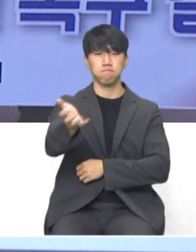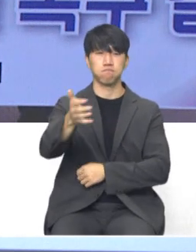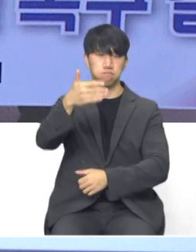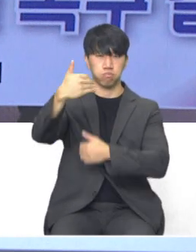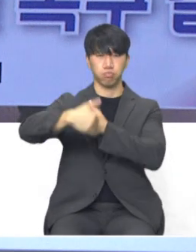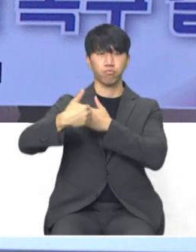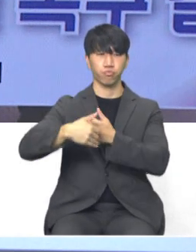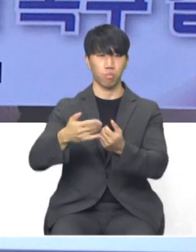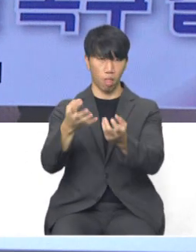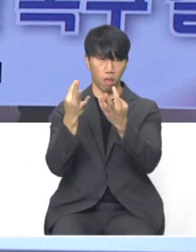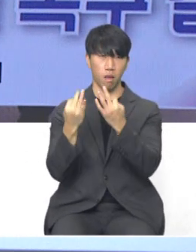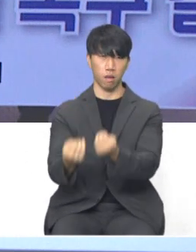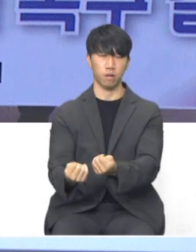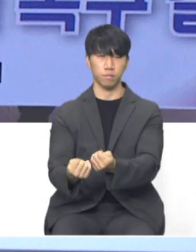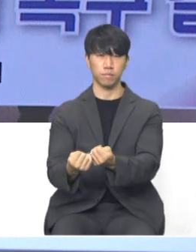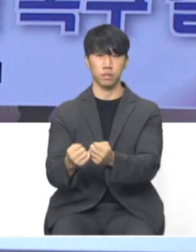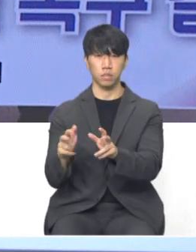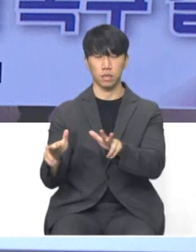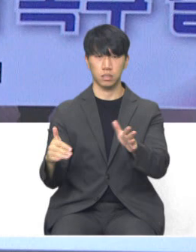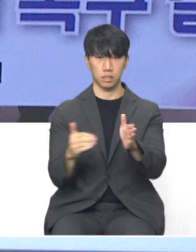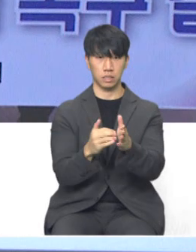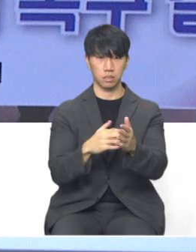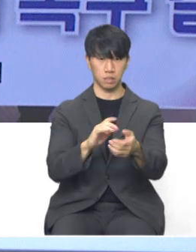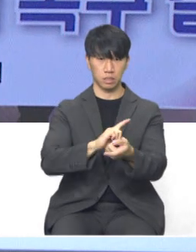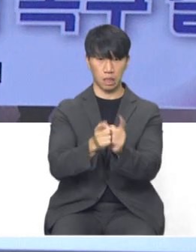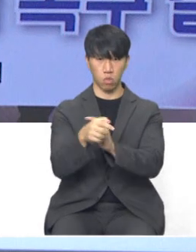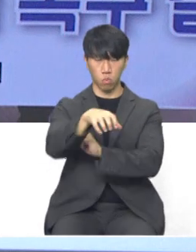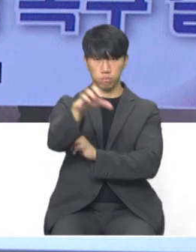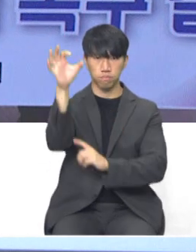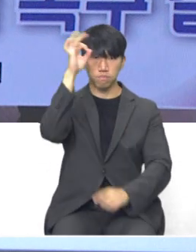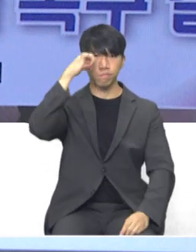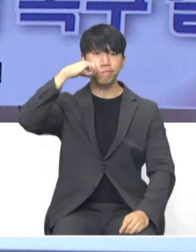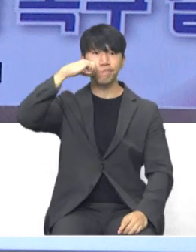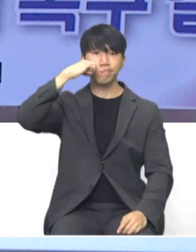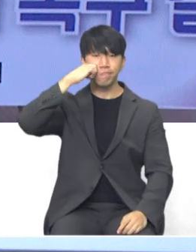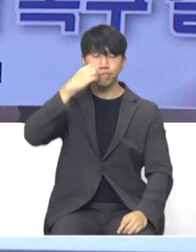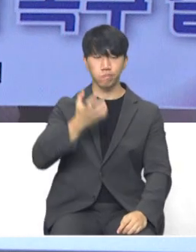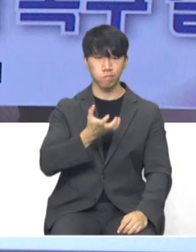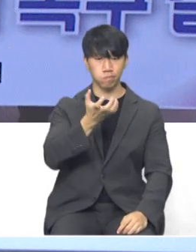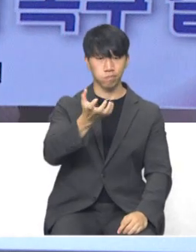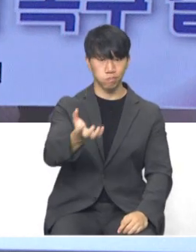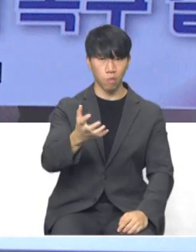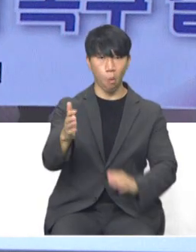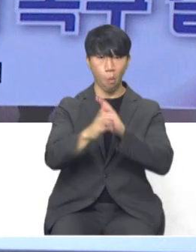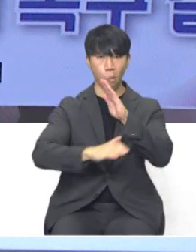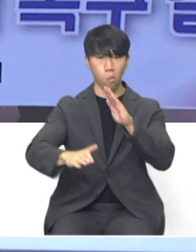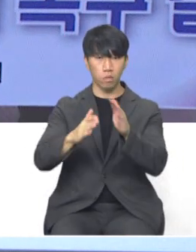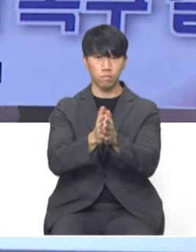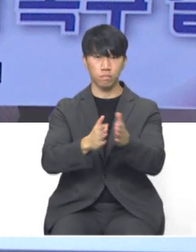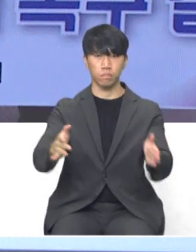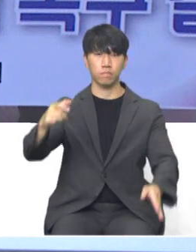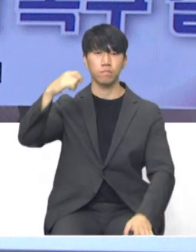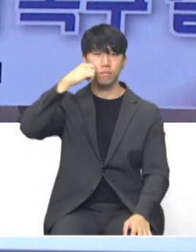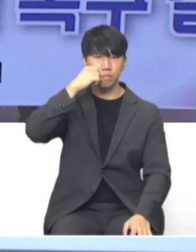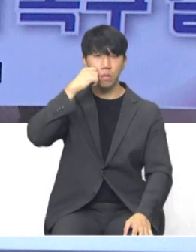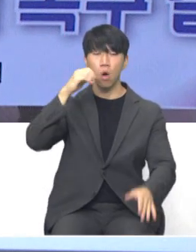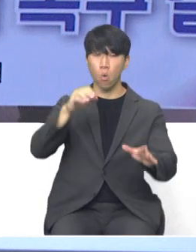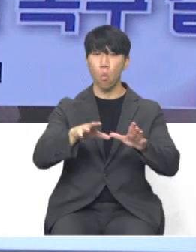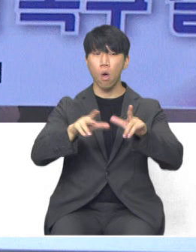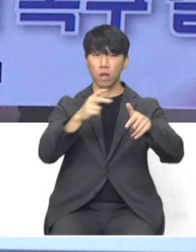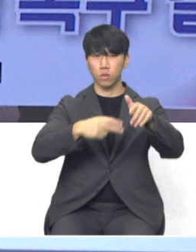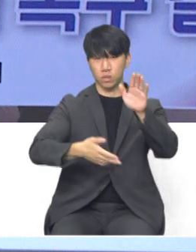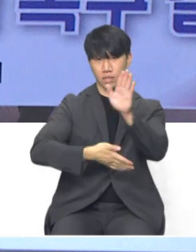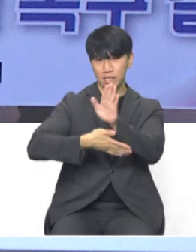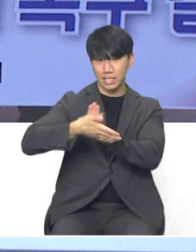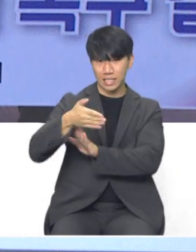않고 있습니다. 그동안 대체 부지를 찾지 못해 이전 논의가 사실상 공론화되지 못했는데요. 올해 인천시가 이전